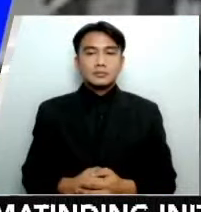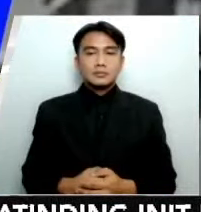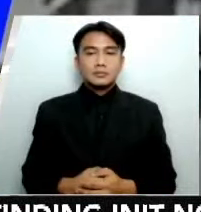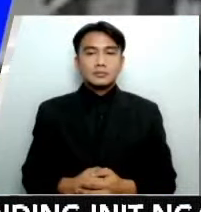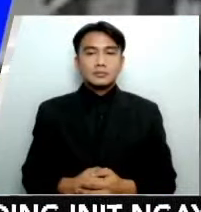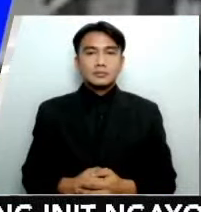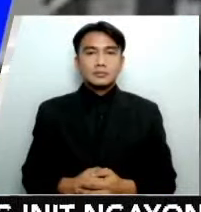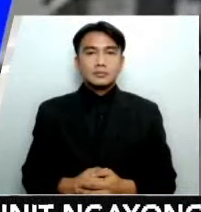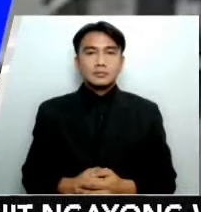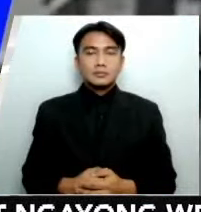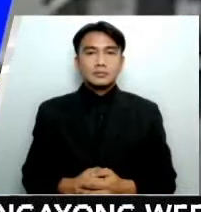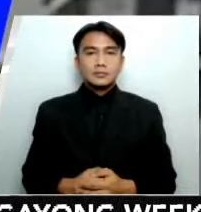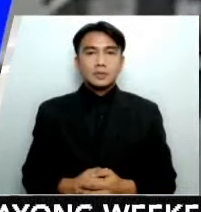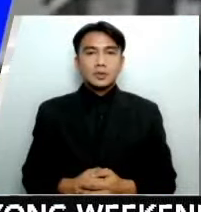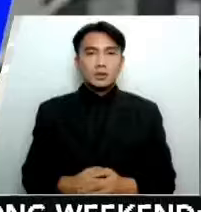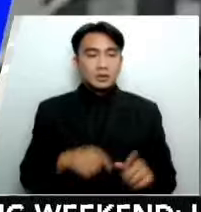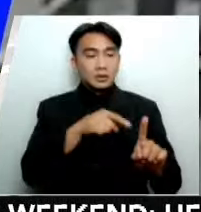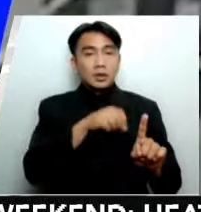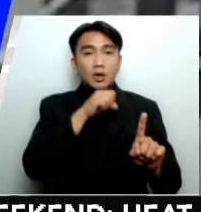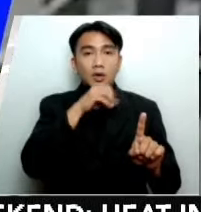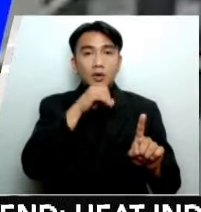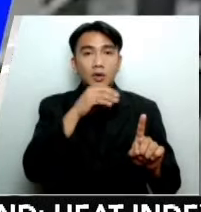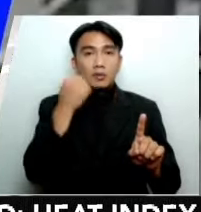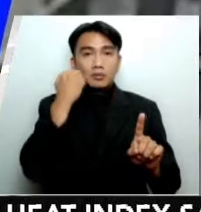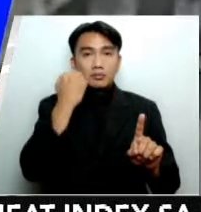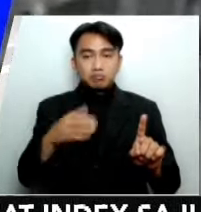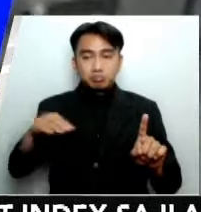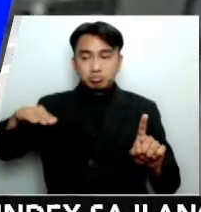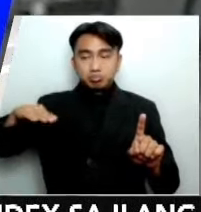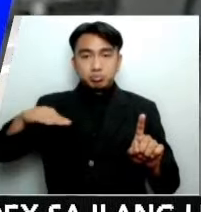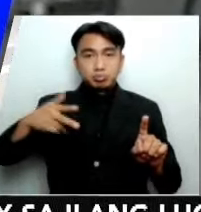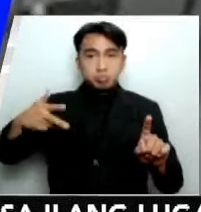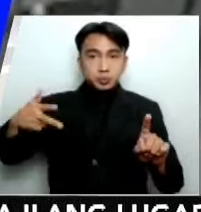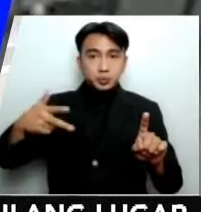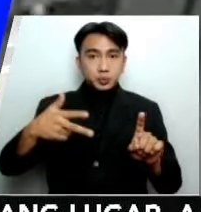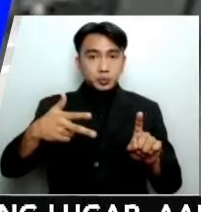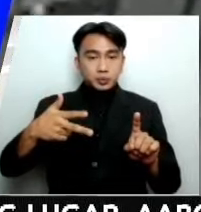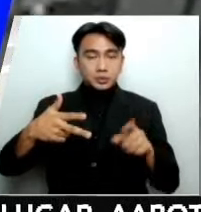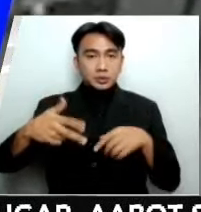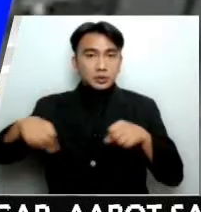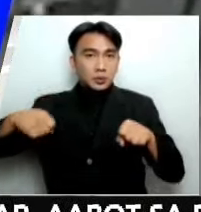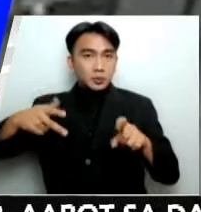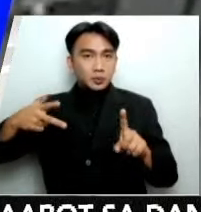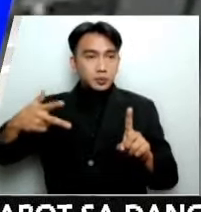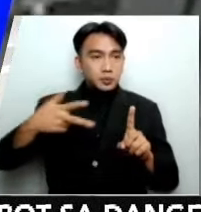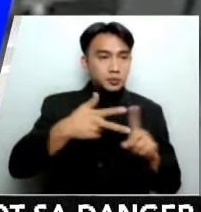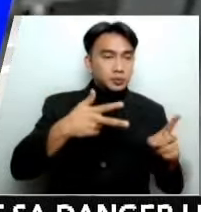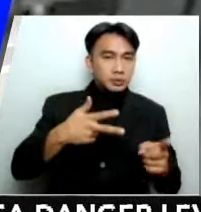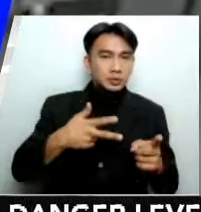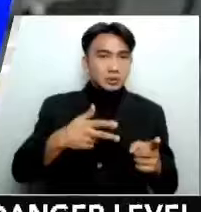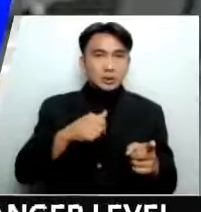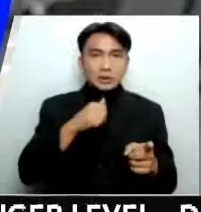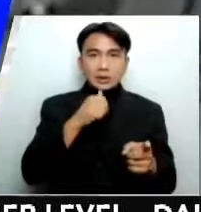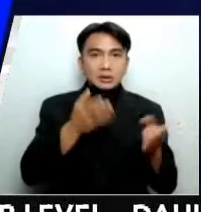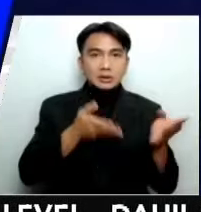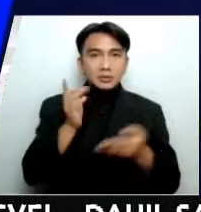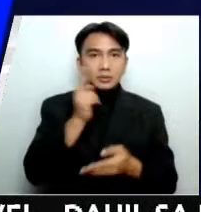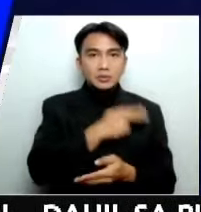Lola patay matapos mabundol ng e-bike sa Marikina. Paliwanag ng rider, hindi niya nadala sa ospital ang matanda dahil nataranta